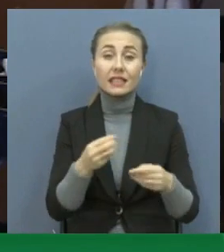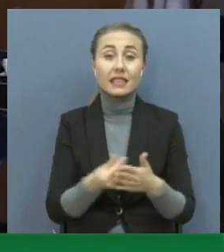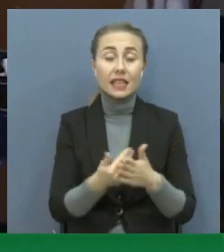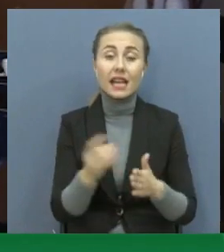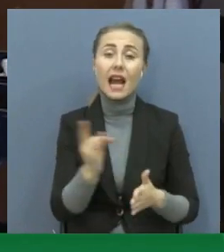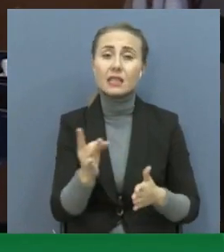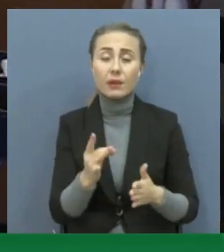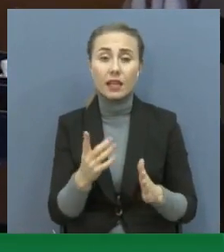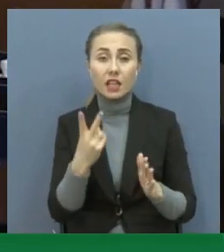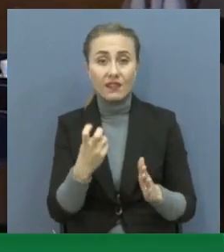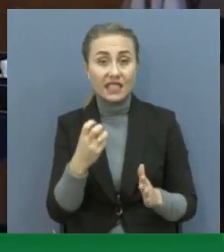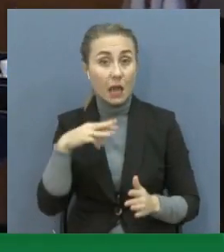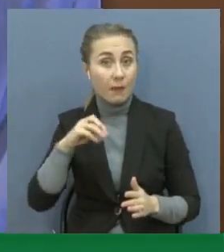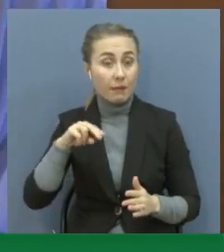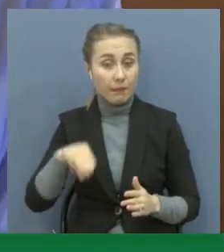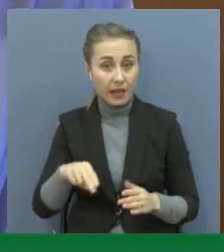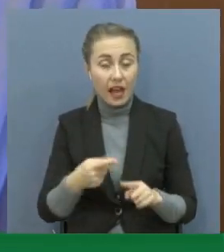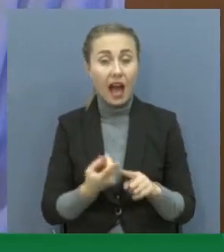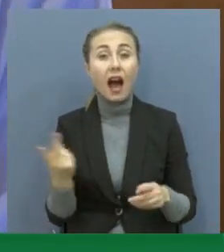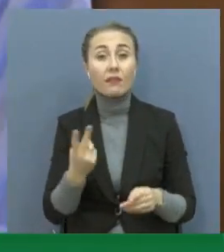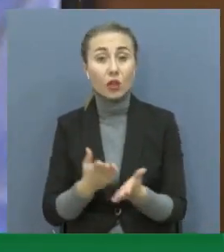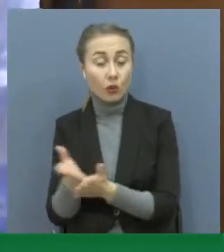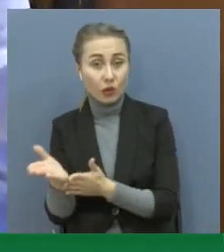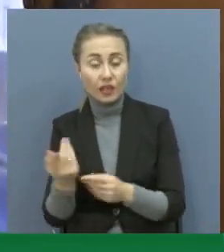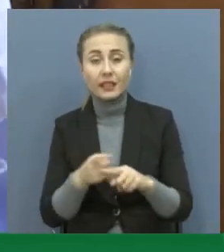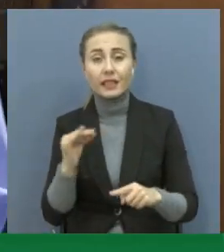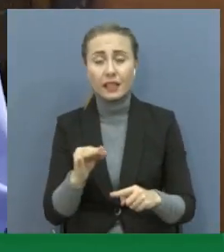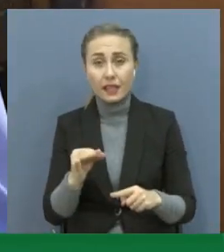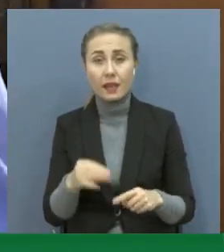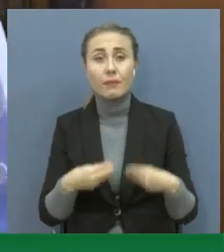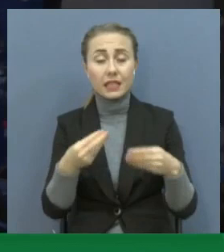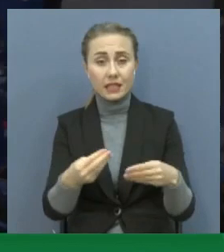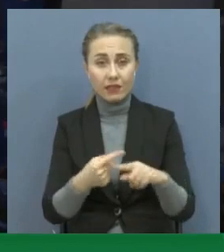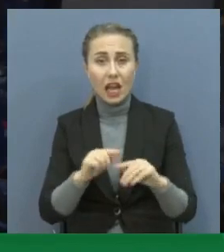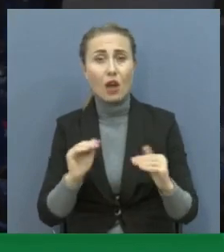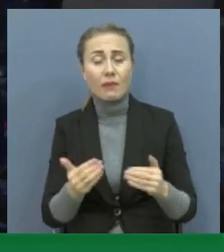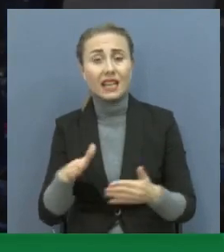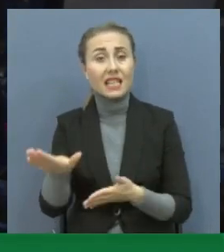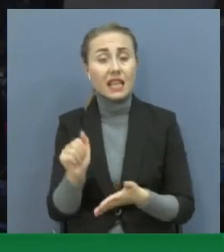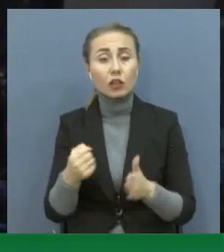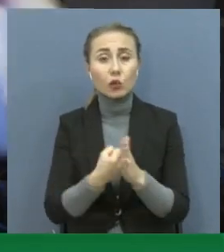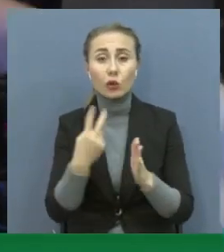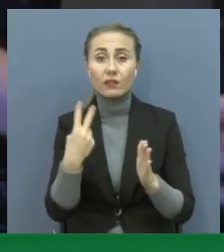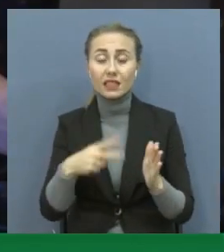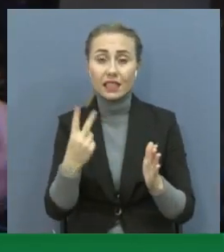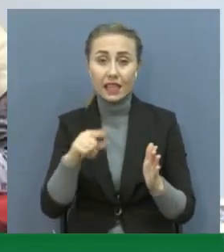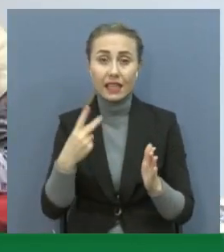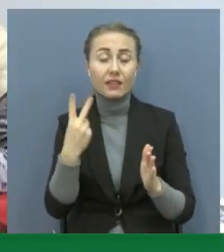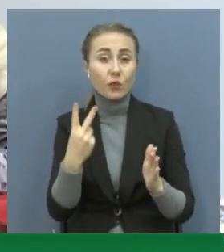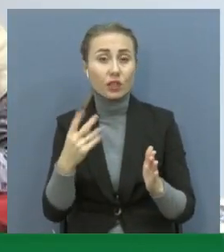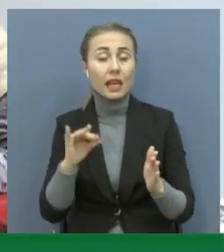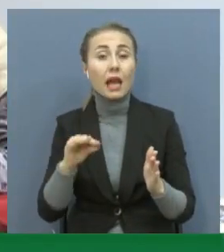размере 200 месячных расчетных показателей. Второй – это предоставление микрозаймов до 22,2